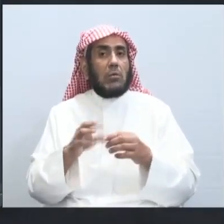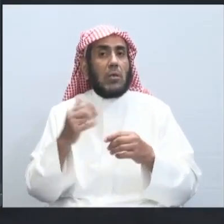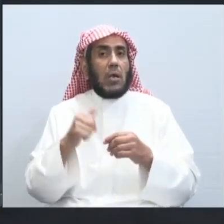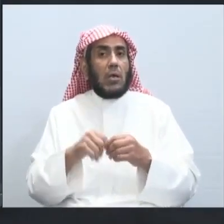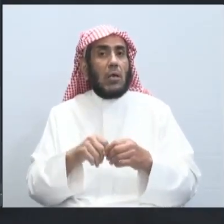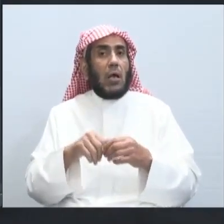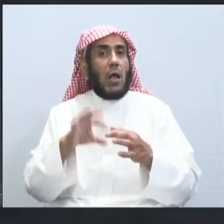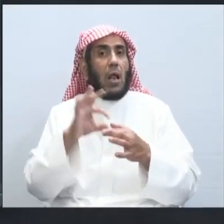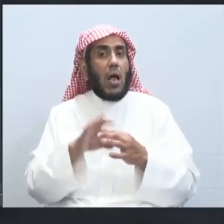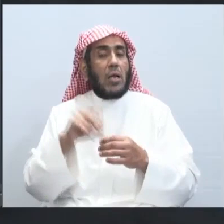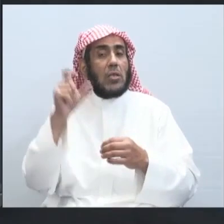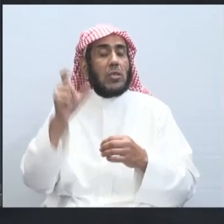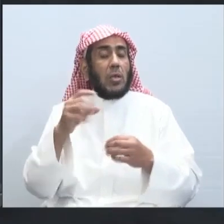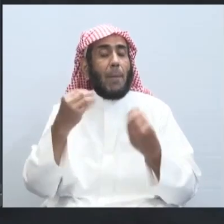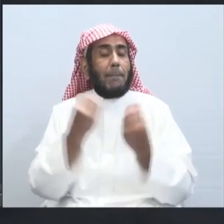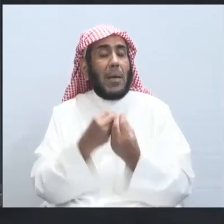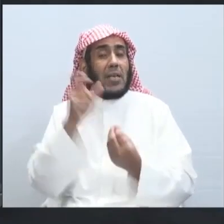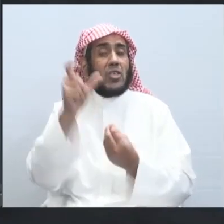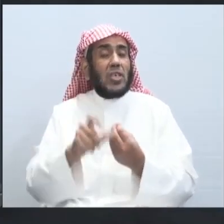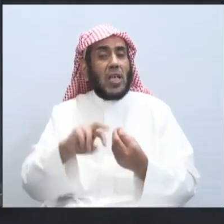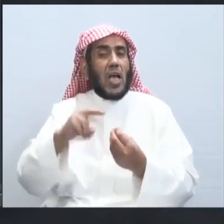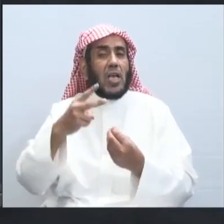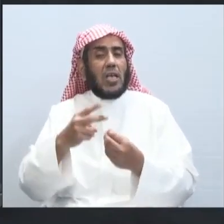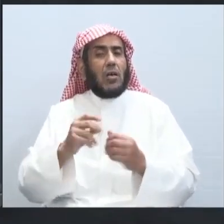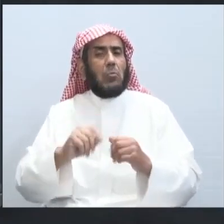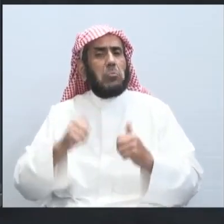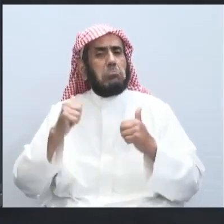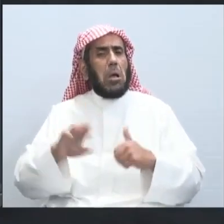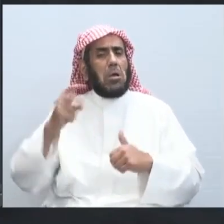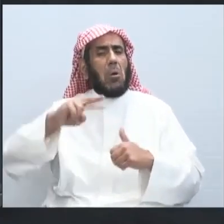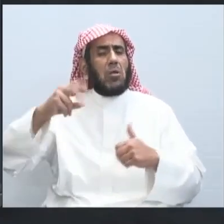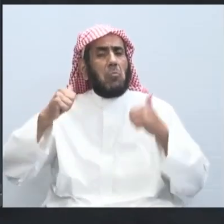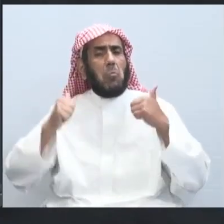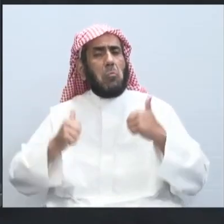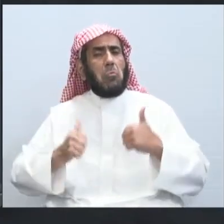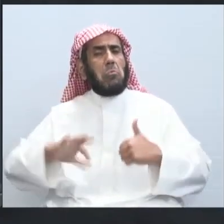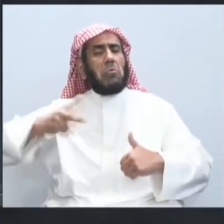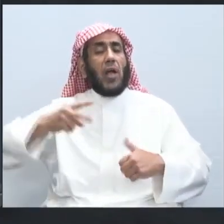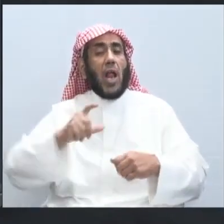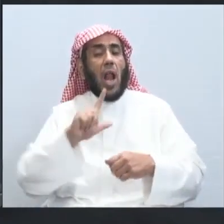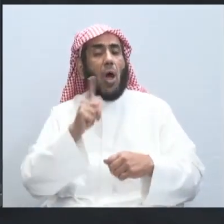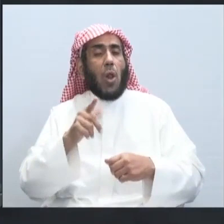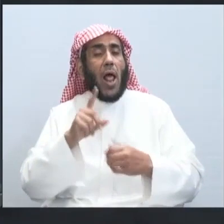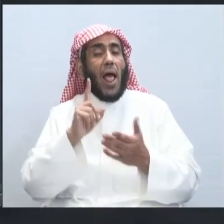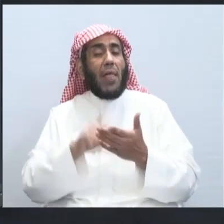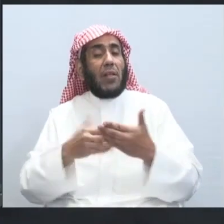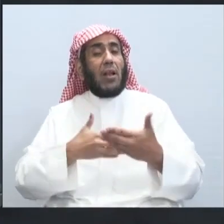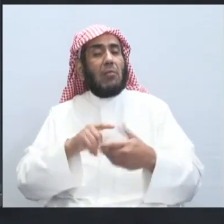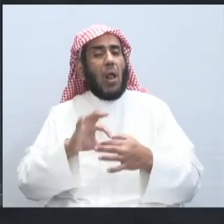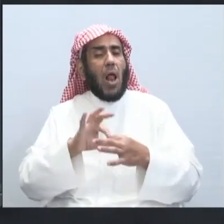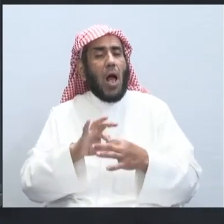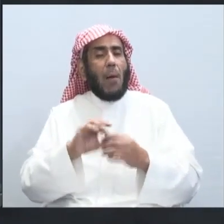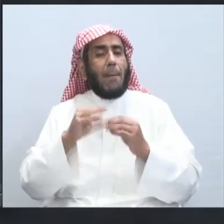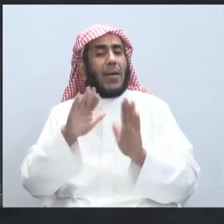علاقه شخص مع شخص اخر سواء انتاج او غير تاجر فاننا نقول هذه العلاقه